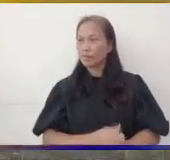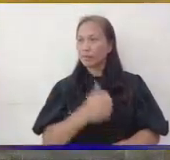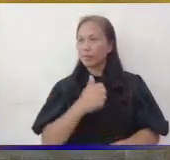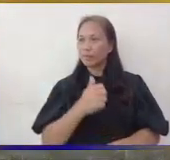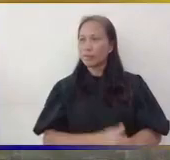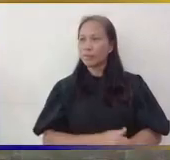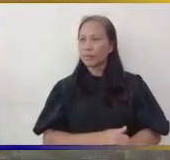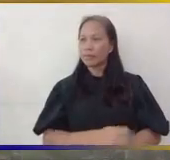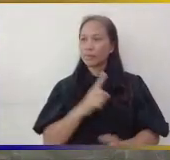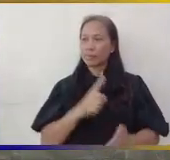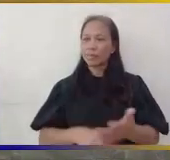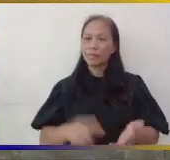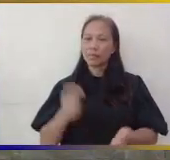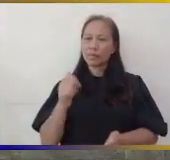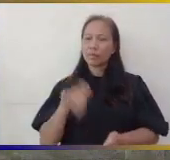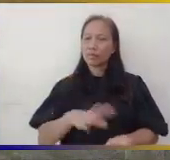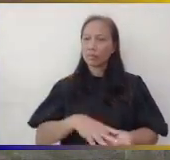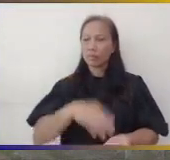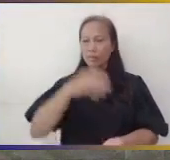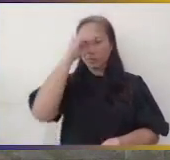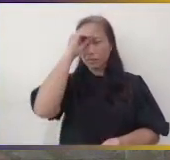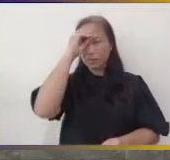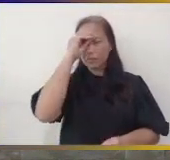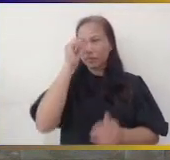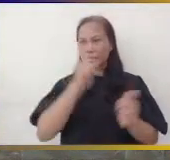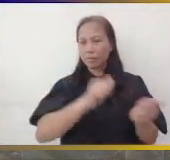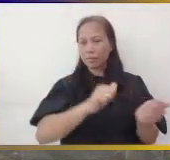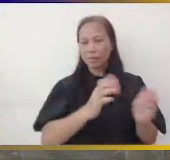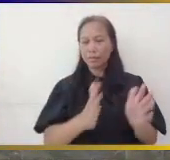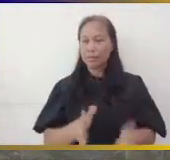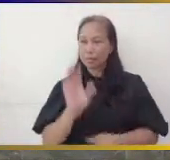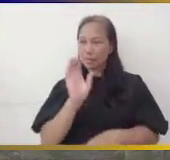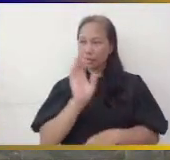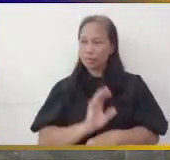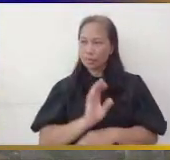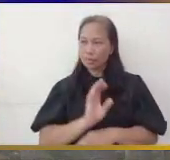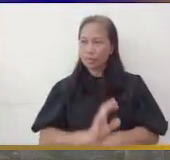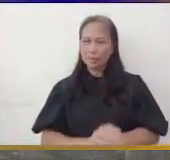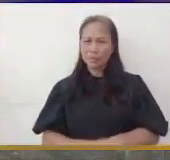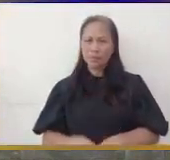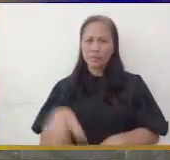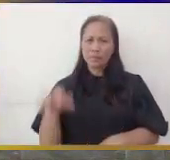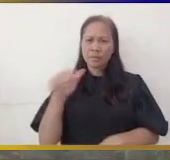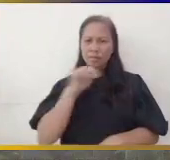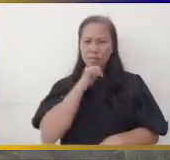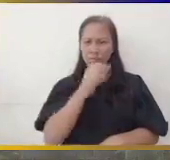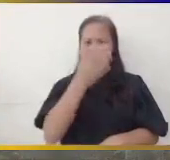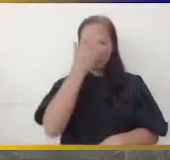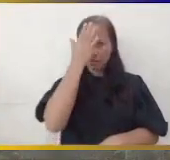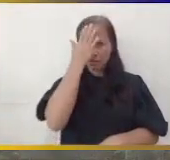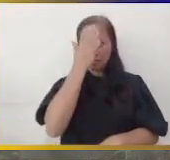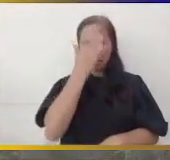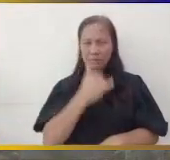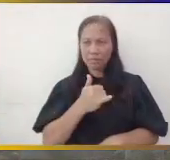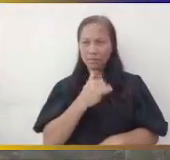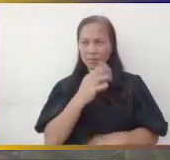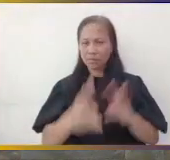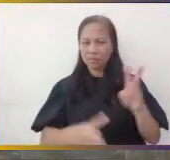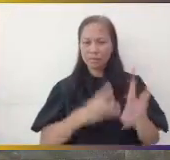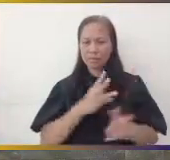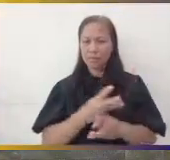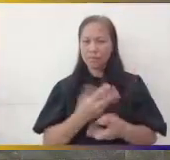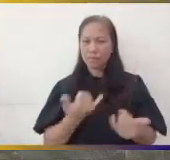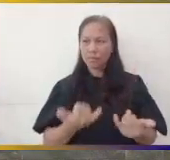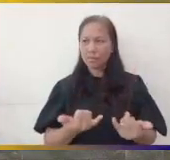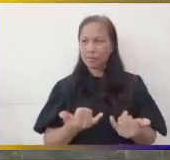mula sa Baptist churches kaya hindi po ito nalalaman ng buong mundo ngayon itong history na binibigay ko po sa inyo